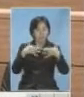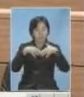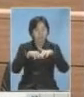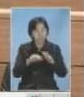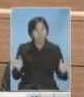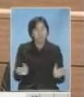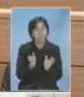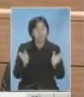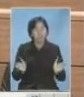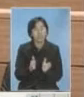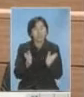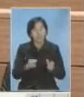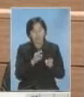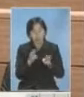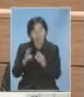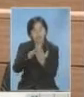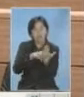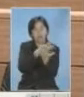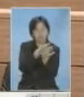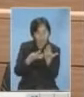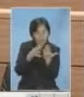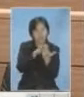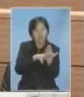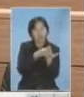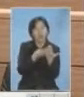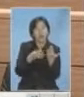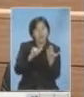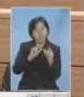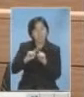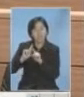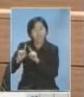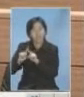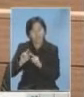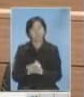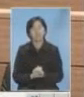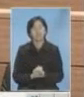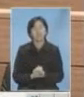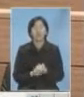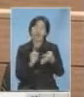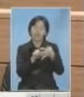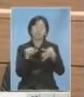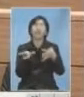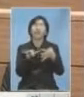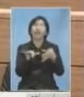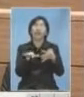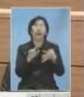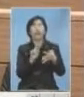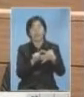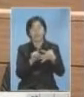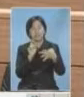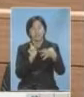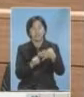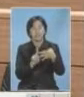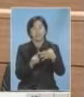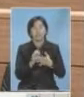นับสนุนให้เกิดกระบวนการในการกำหนดนโยบายยุทธศาสตร์และจัดทำแผนปฏิบัติราชการและงบประมาณก็เป็นหน้าที่ทั่วไปครับของสำนักปลัดภ